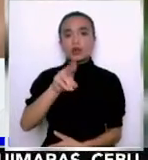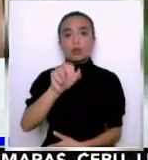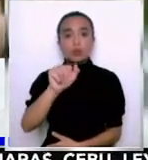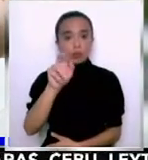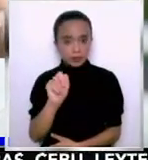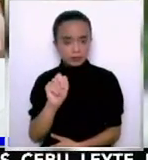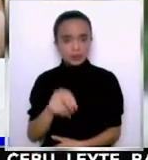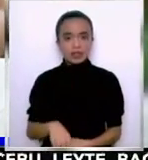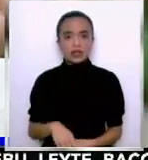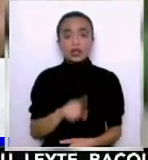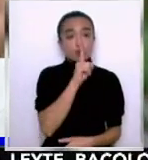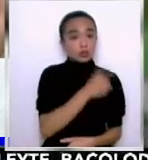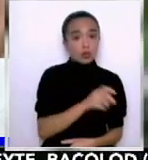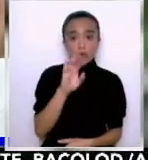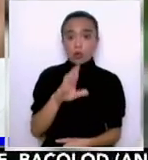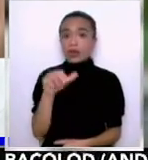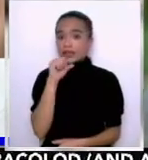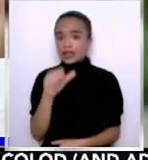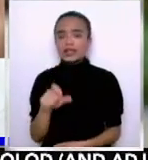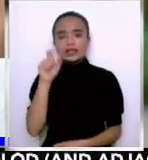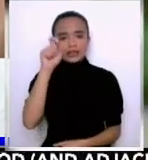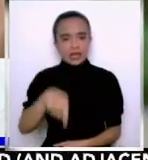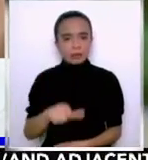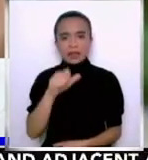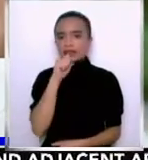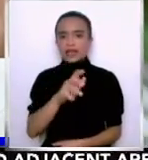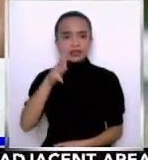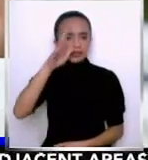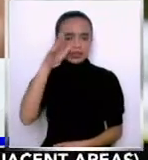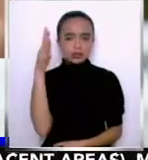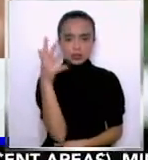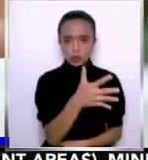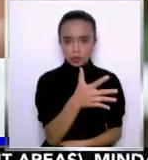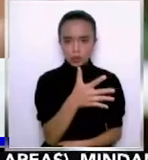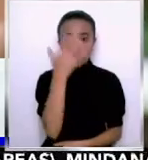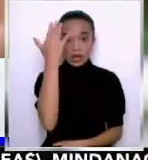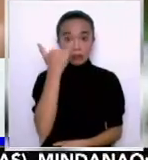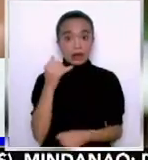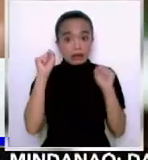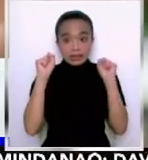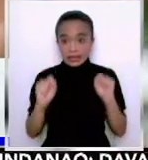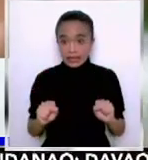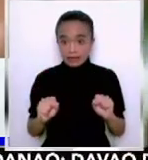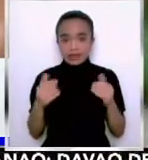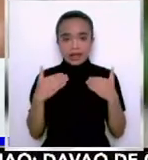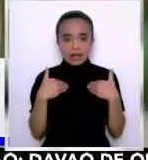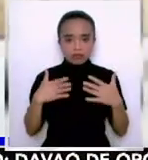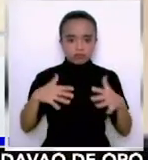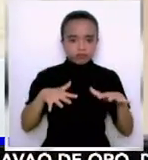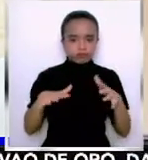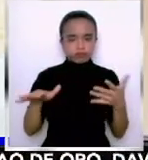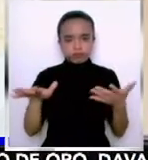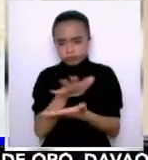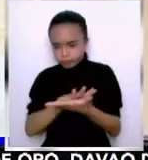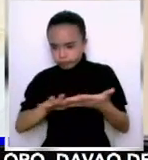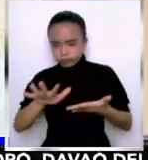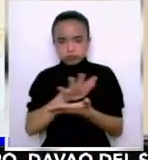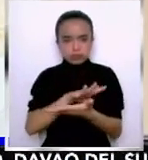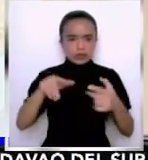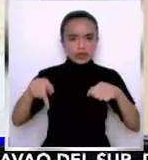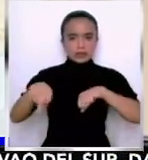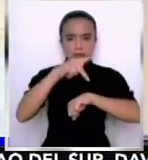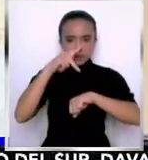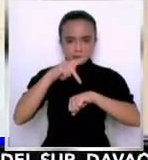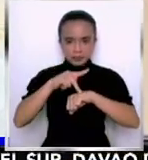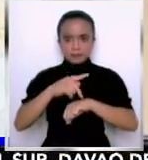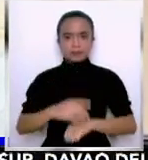hindi, ay dapat pa rin hindi ipagwalang bahala, lalo't may potensyal daw itong magdulot ng kaguluhan sa bansa. The intelligence